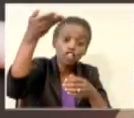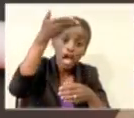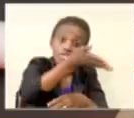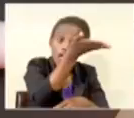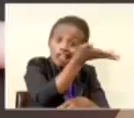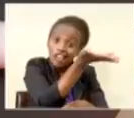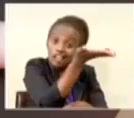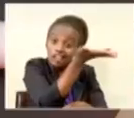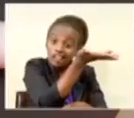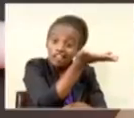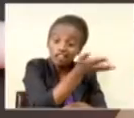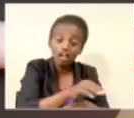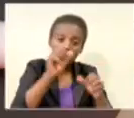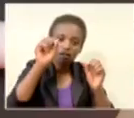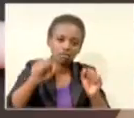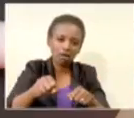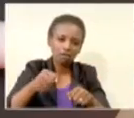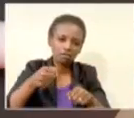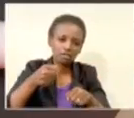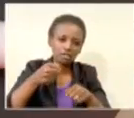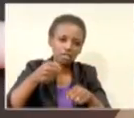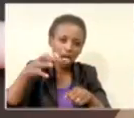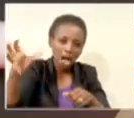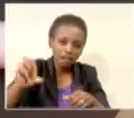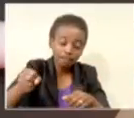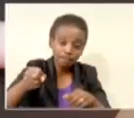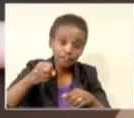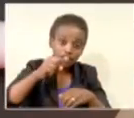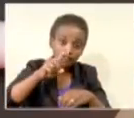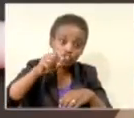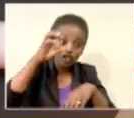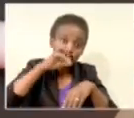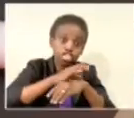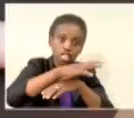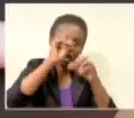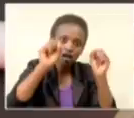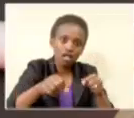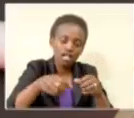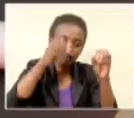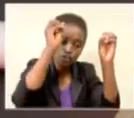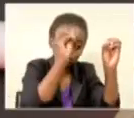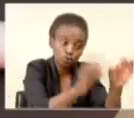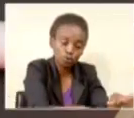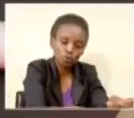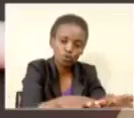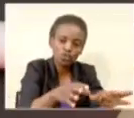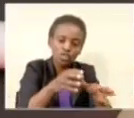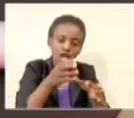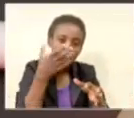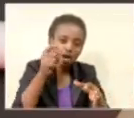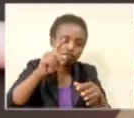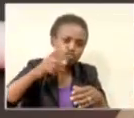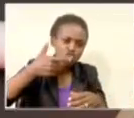inyuma iyo zifashe ubu zisize ikindi iyo ugakoresheje maze no kukajugunya fata wa muti